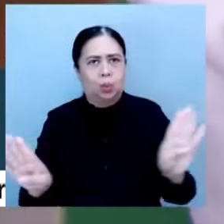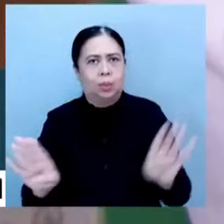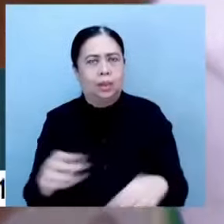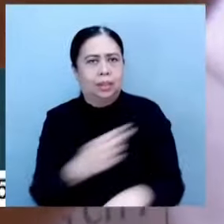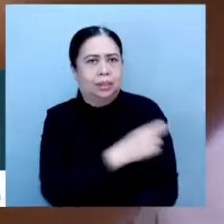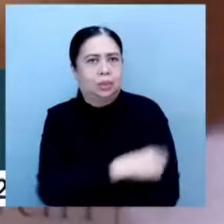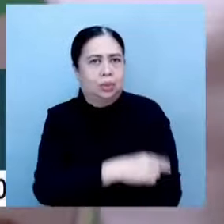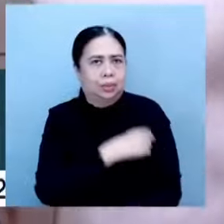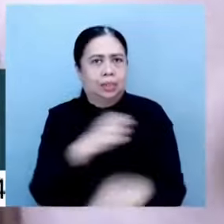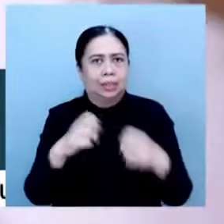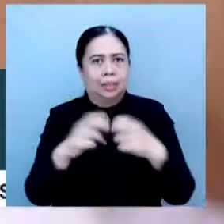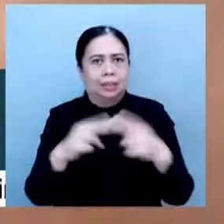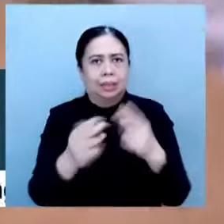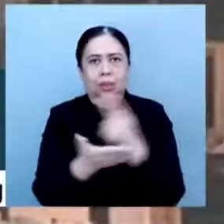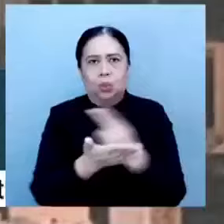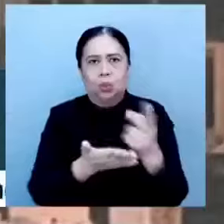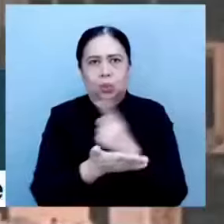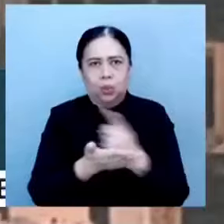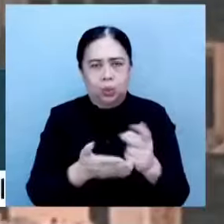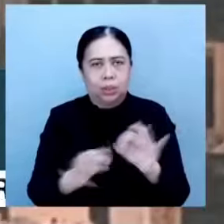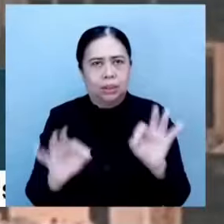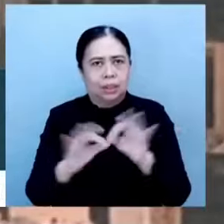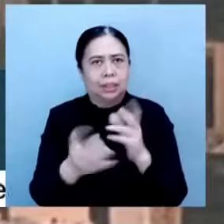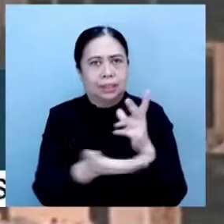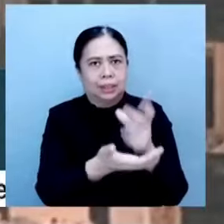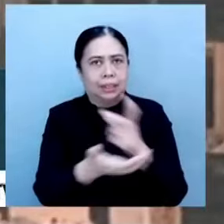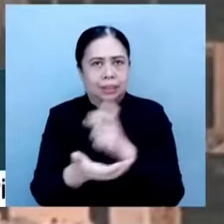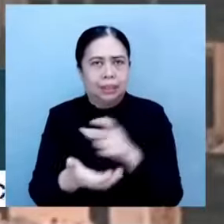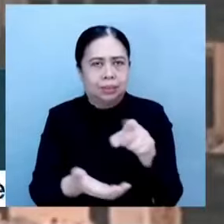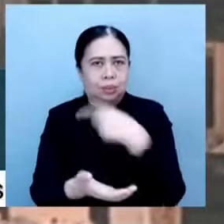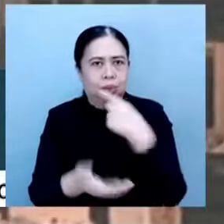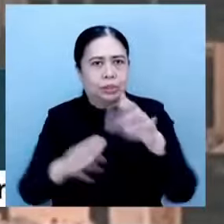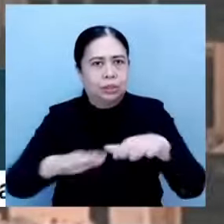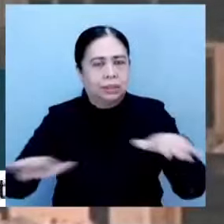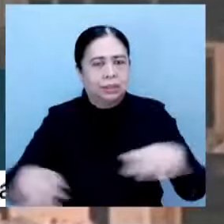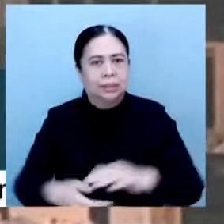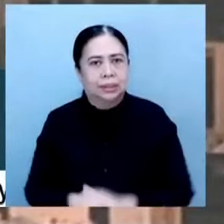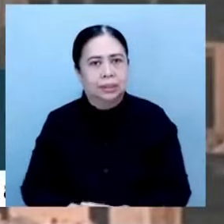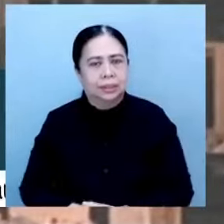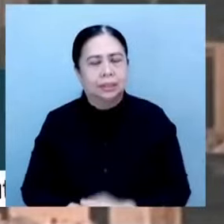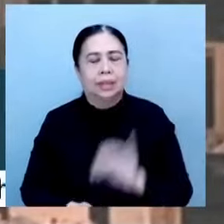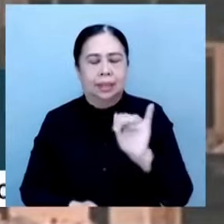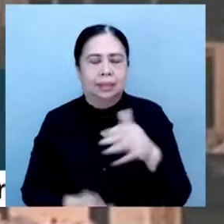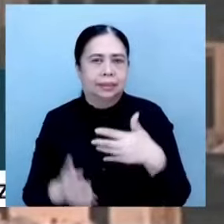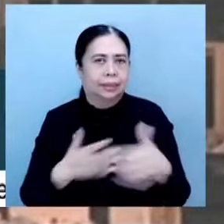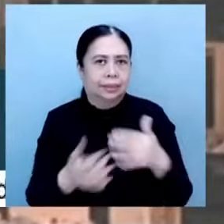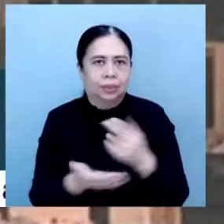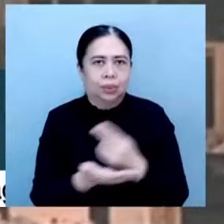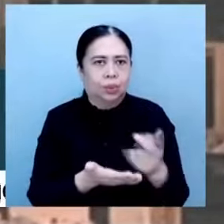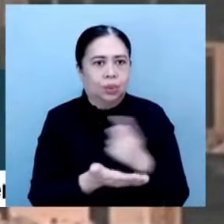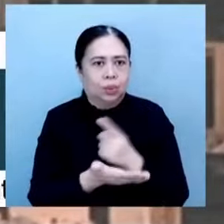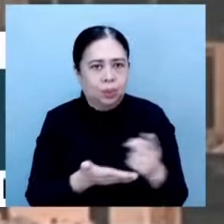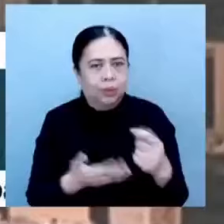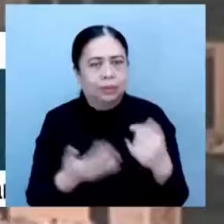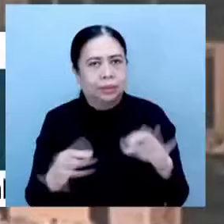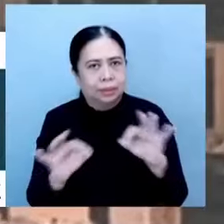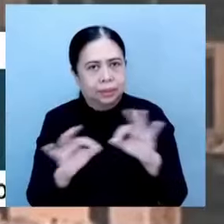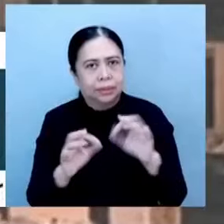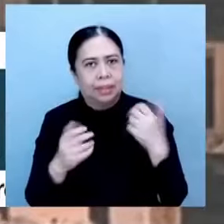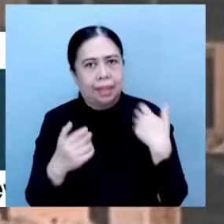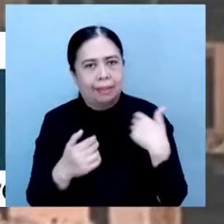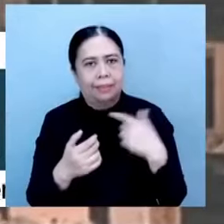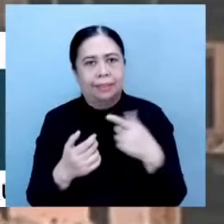to children who need them. Konting sakripisyo para nang sa ganon ay consider po nila yan